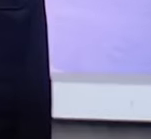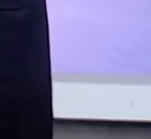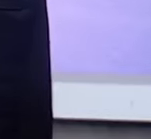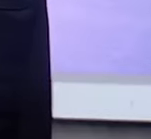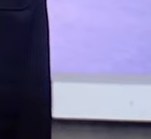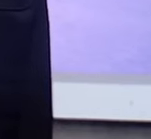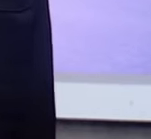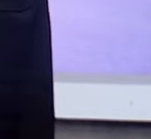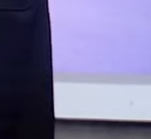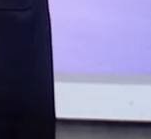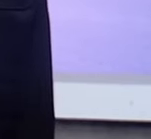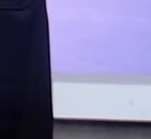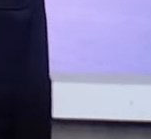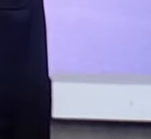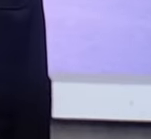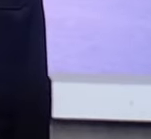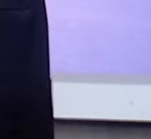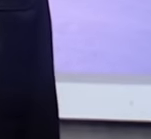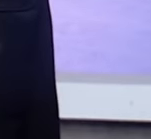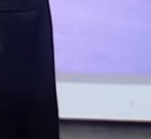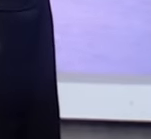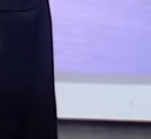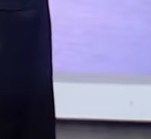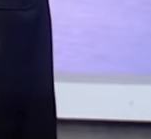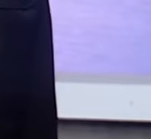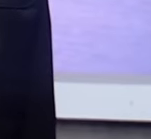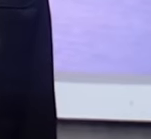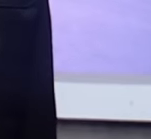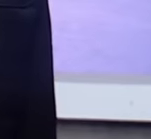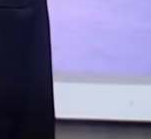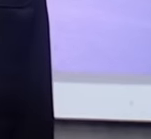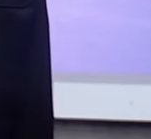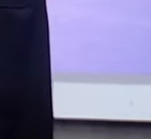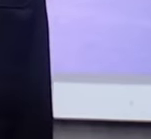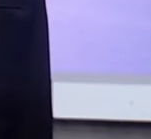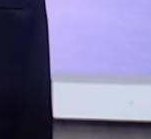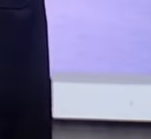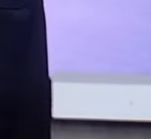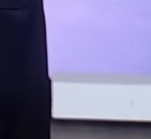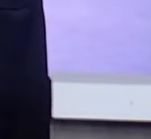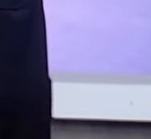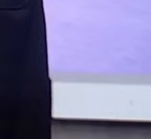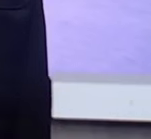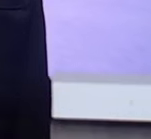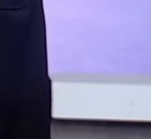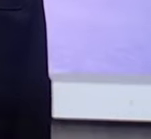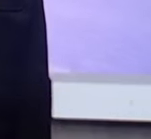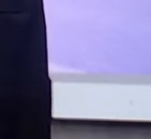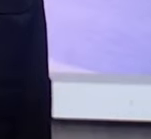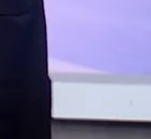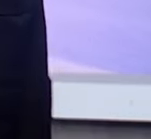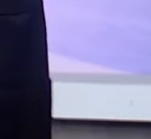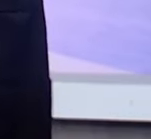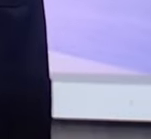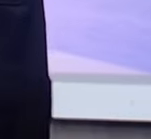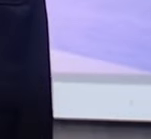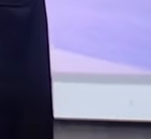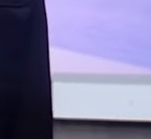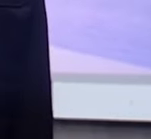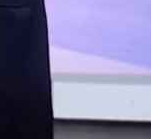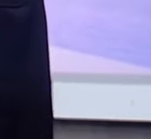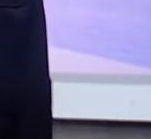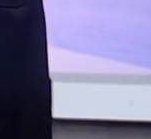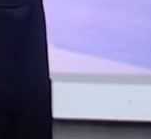Mga kapuso, sama-sama tayong maging saksi. Mag-subscribe sa GMA Integrated News sa YouTube at para sa mga kapuso abroad,